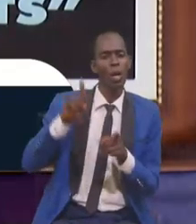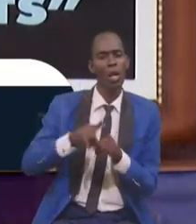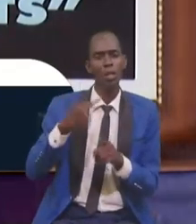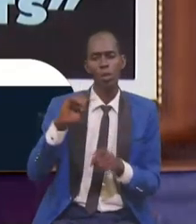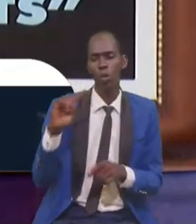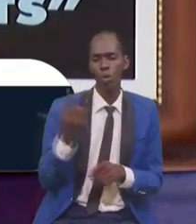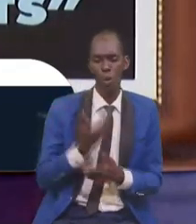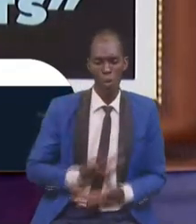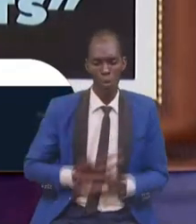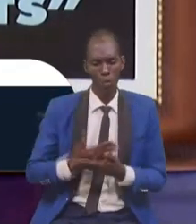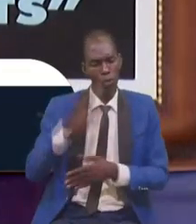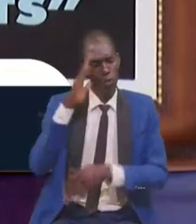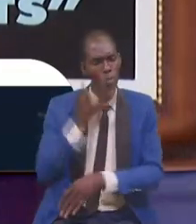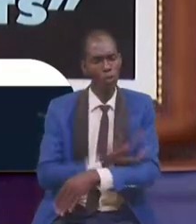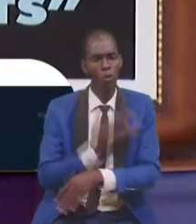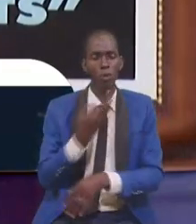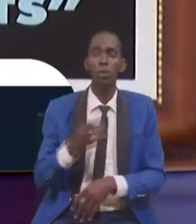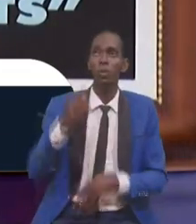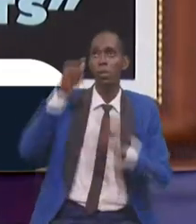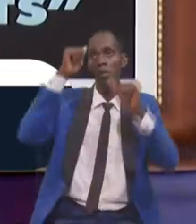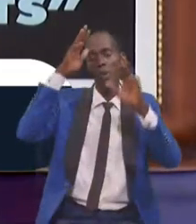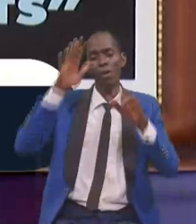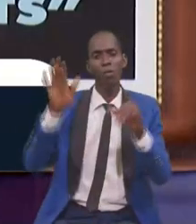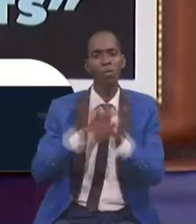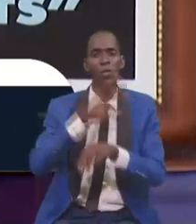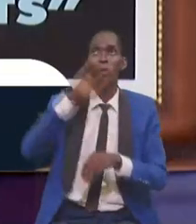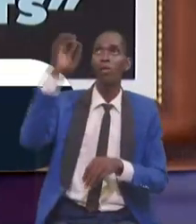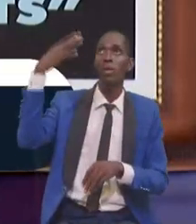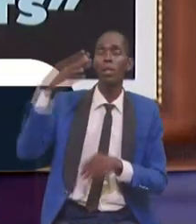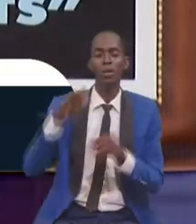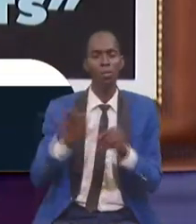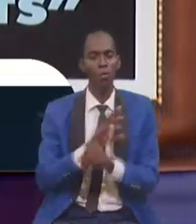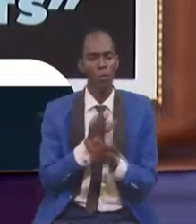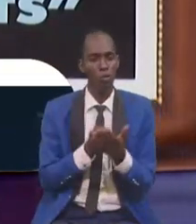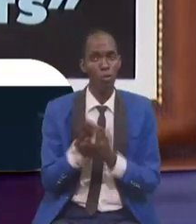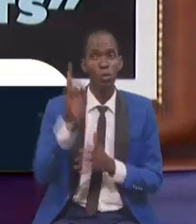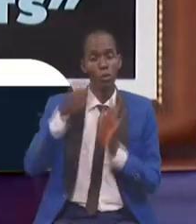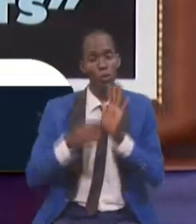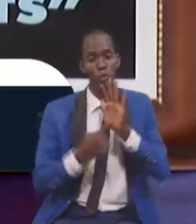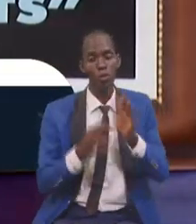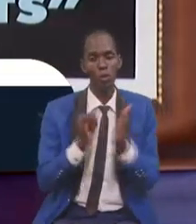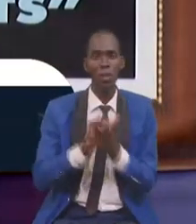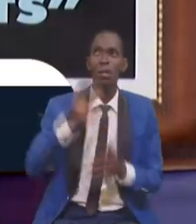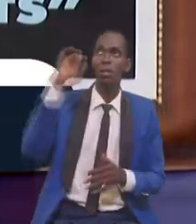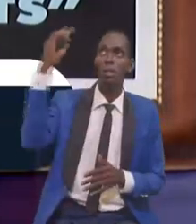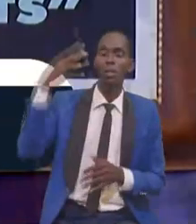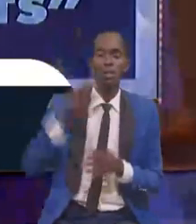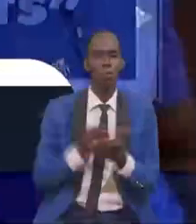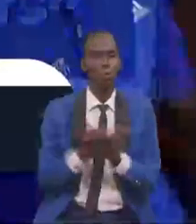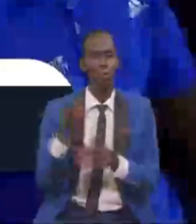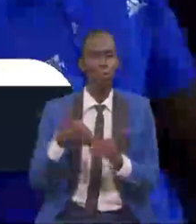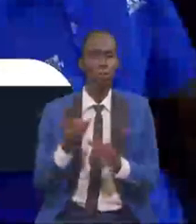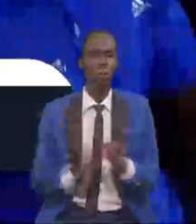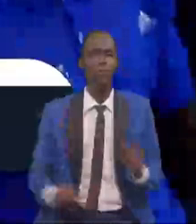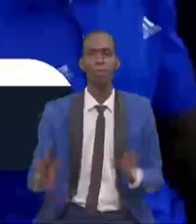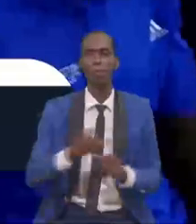du Fils unique du Père. Engendré de grâce et de vérité, il va manifester la grâce et la